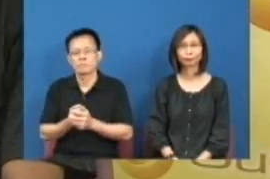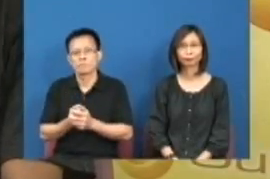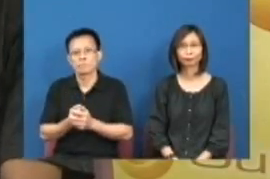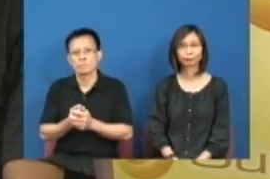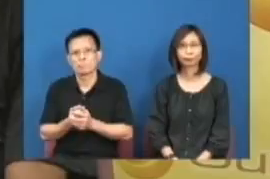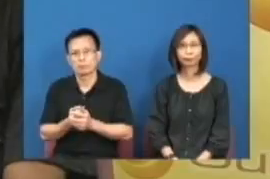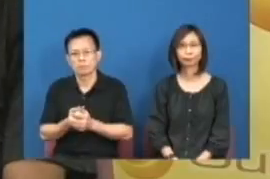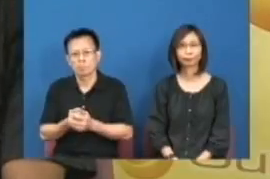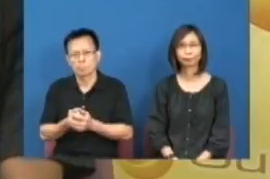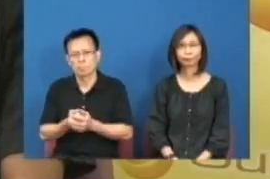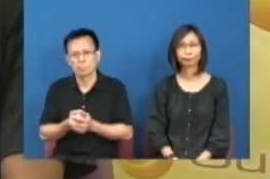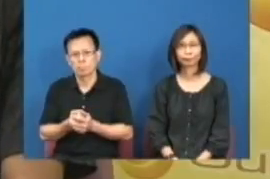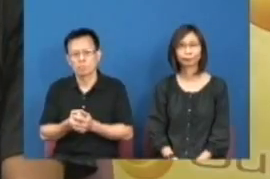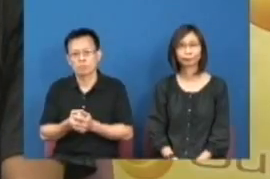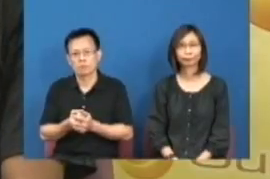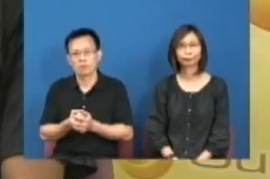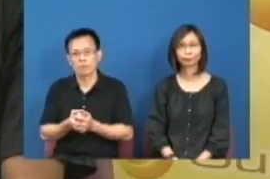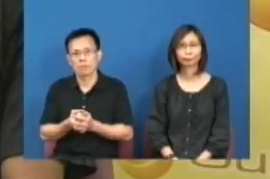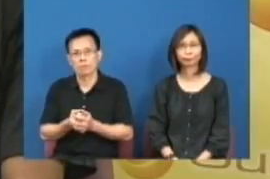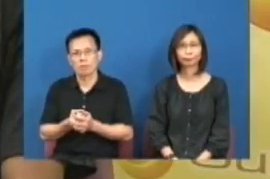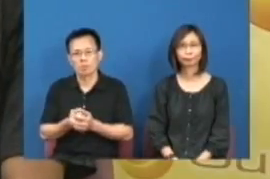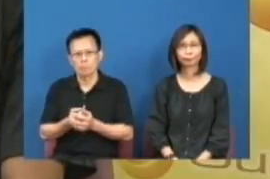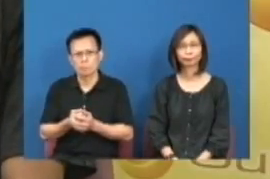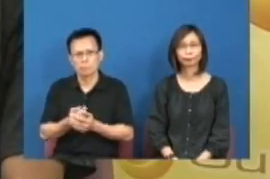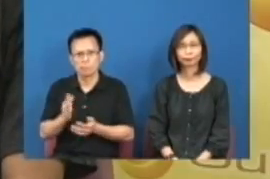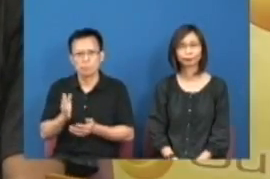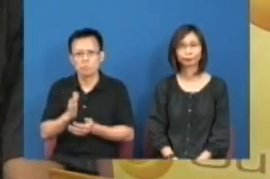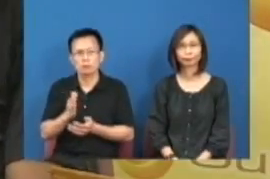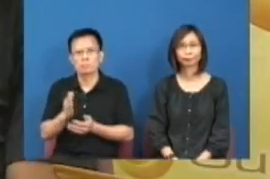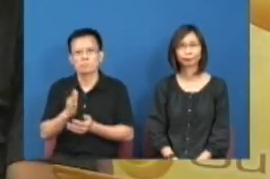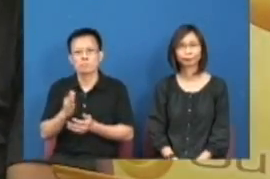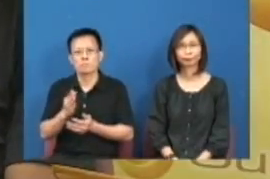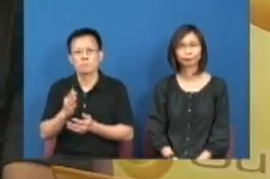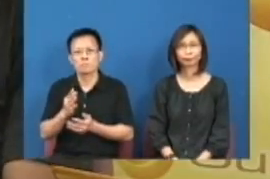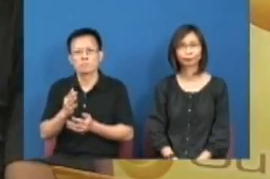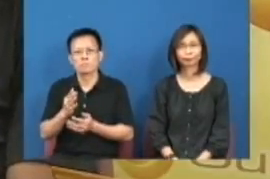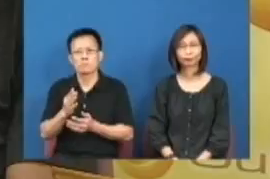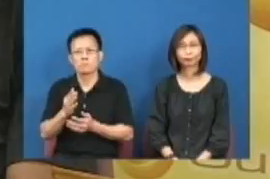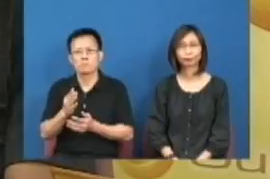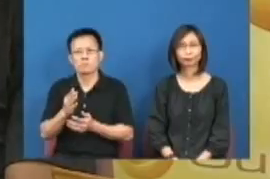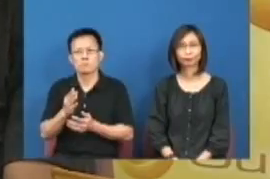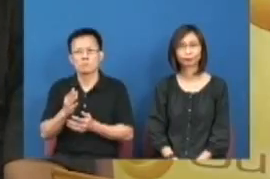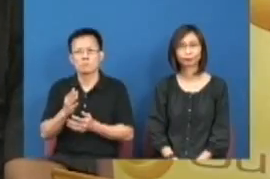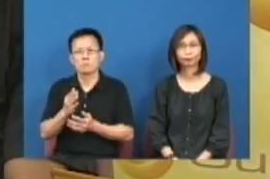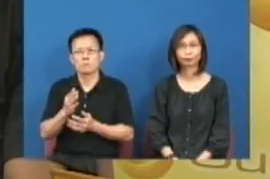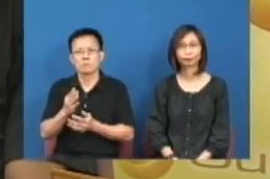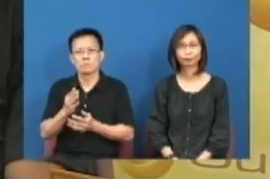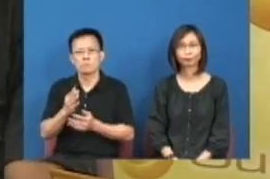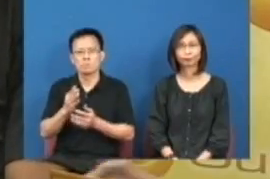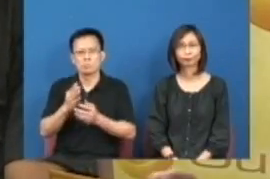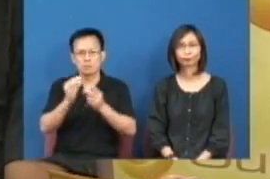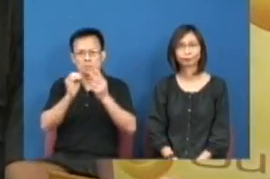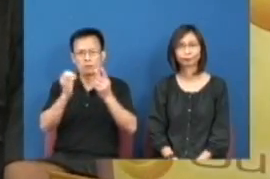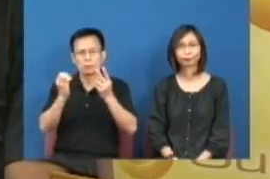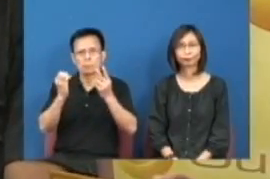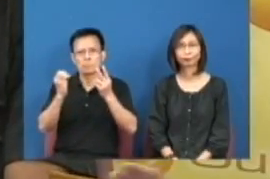該是找他看著，看到大約是2017之前就要即